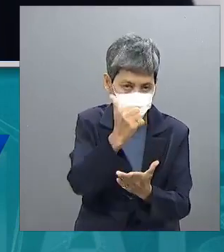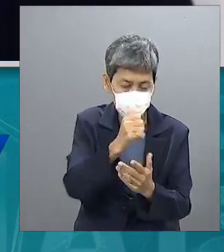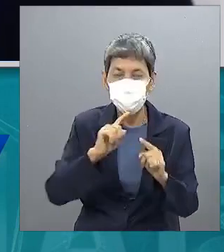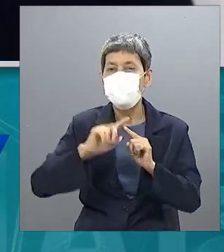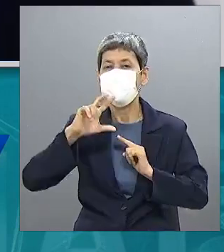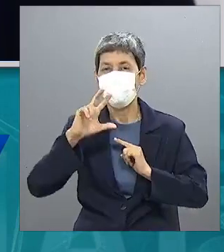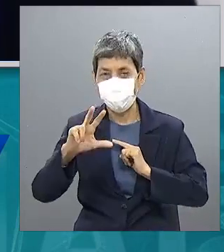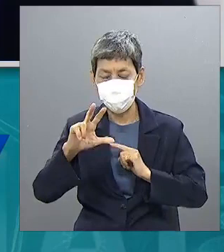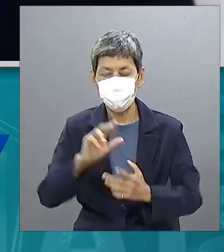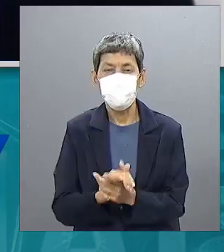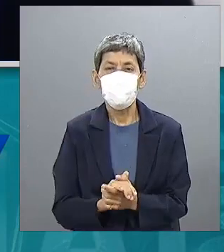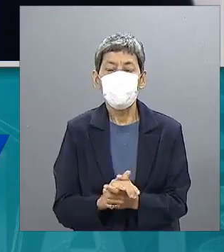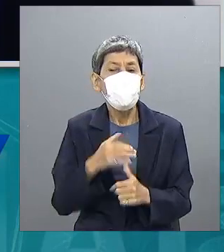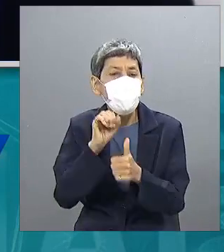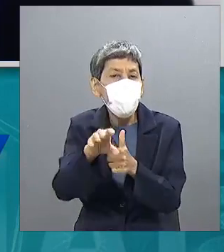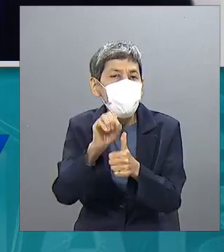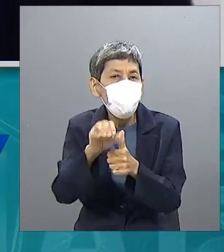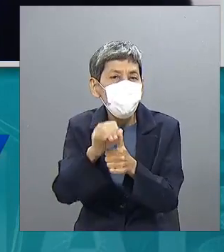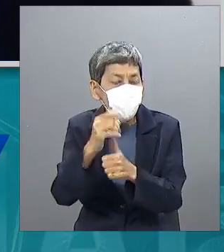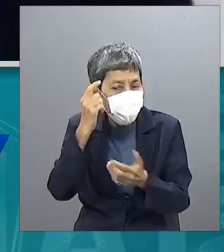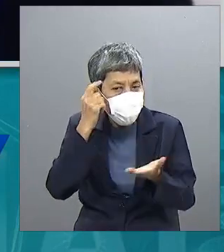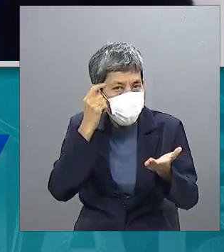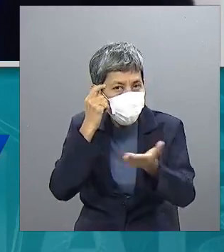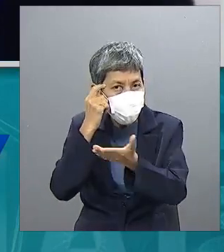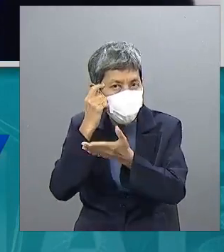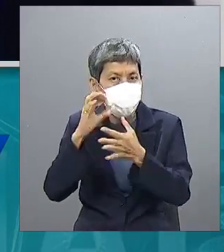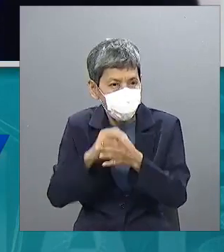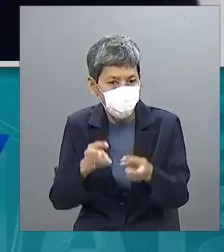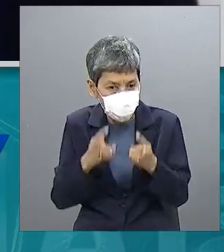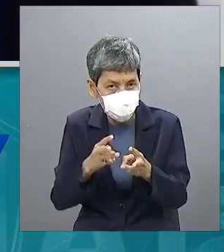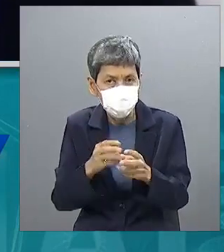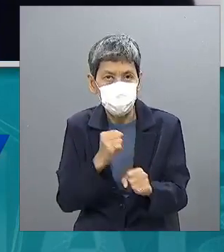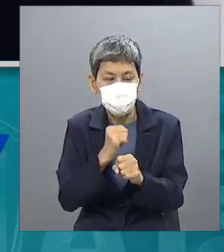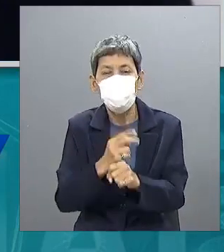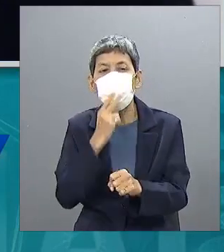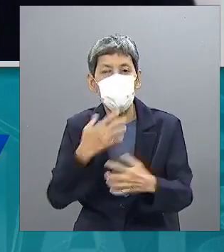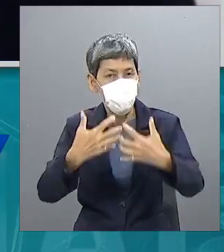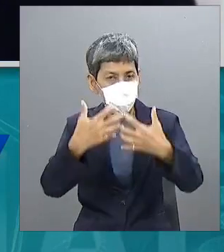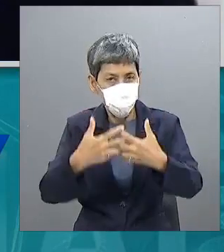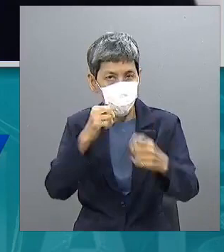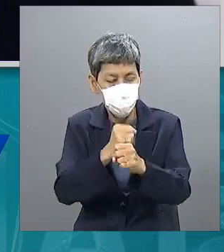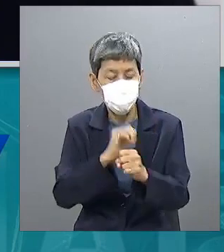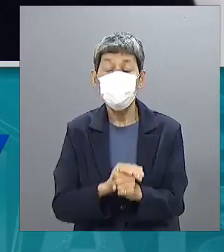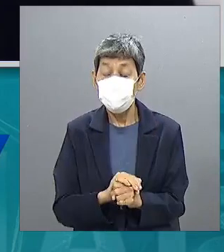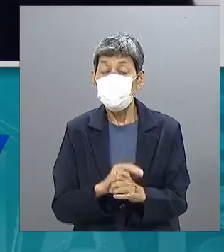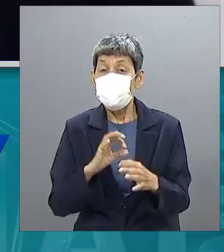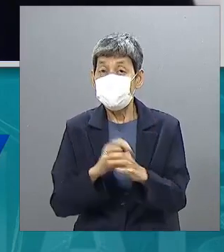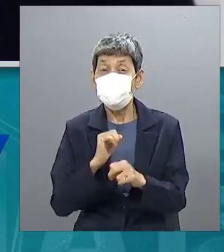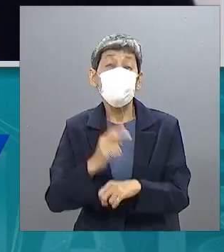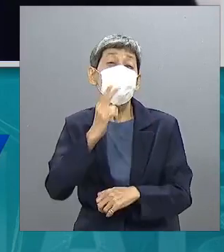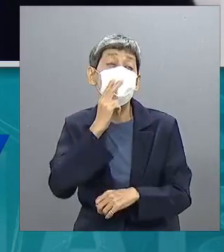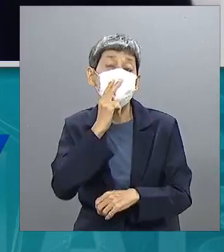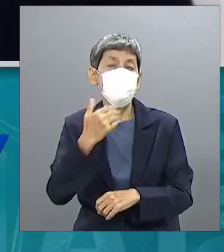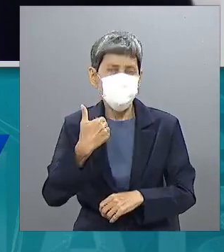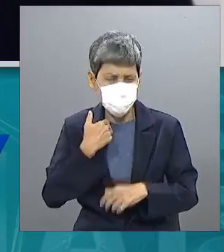เป็นการที่แน่สานะให้เข้าใจถึงกลยุทธ์ของอุตสาหกรรมยาสูบครับเพราะว่าในเรื่องของตัวการสูบบุหรี่และมันมีผลกระทบ